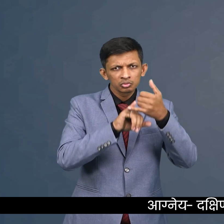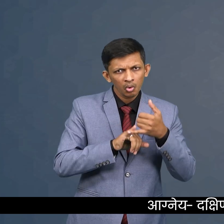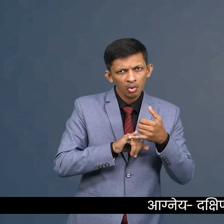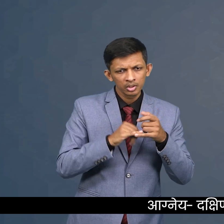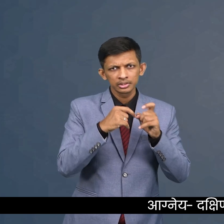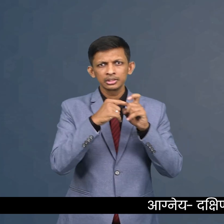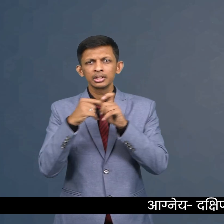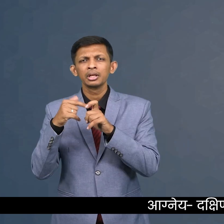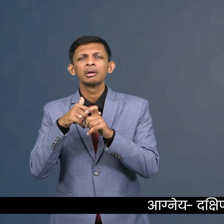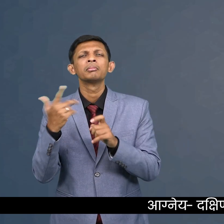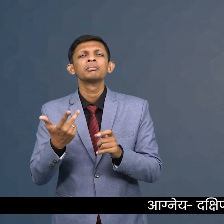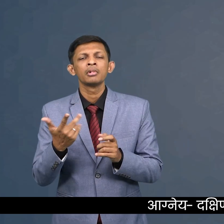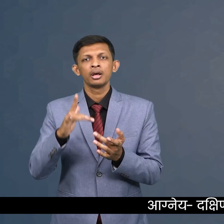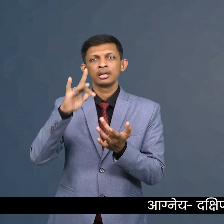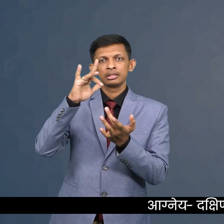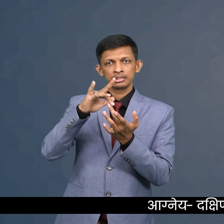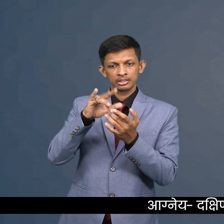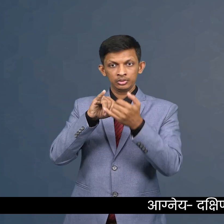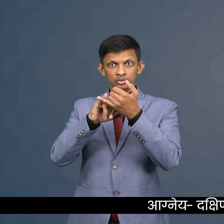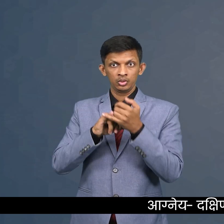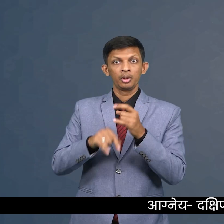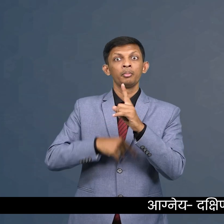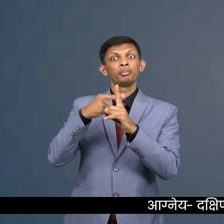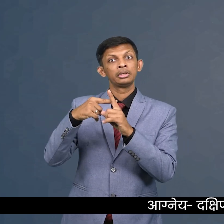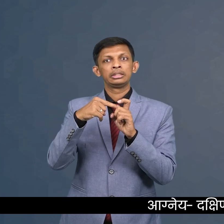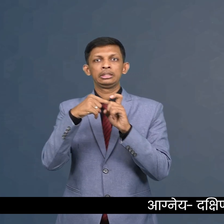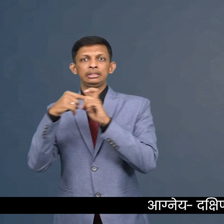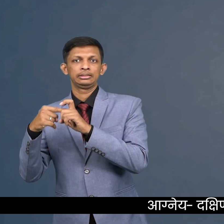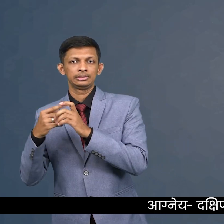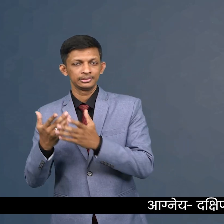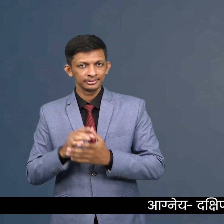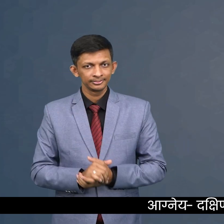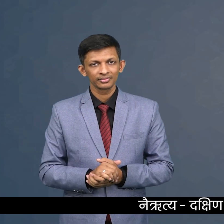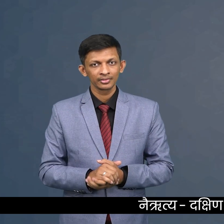आग्नेय, दक्षिण आणि पूर्व दरम्यान,